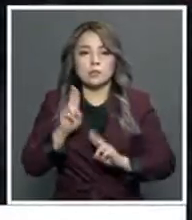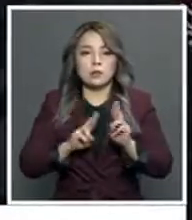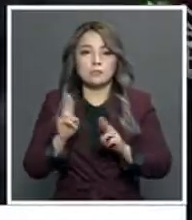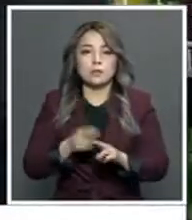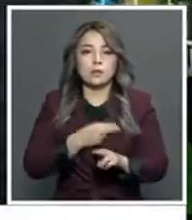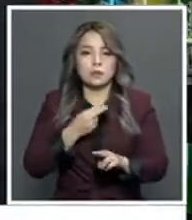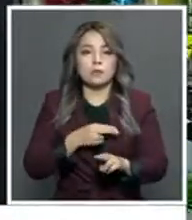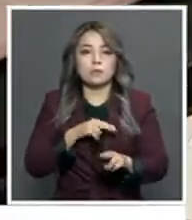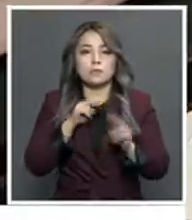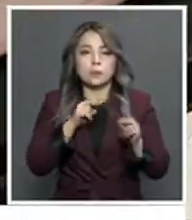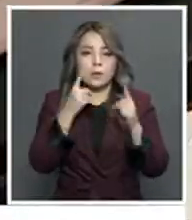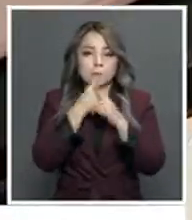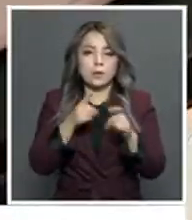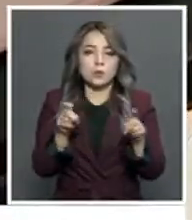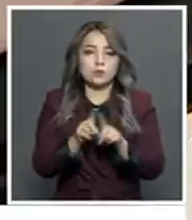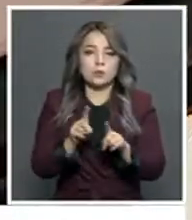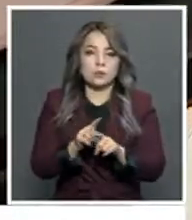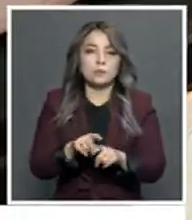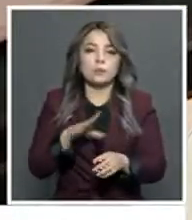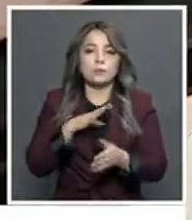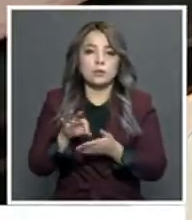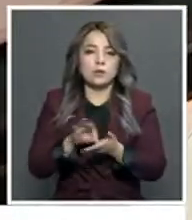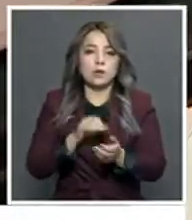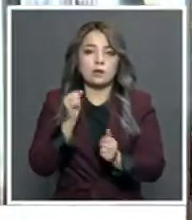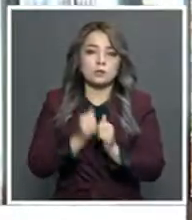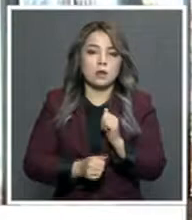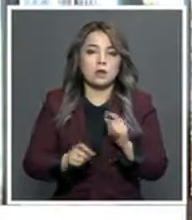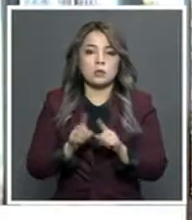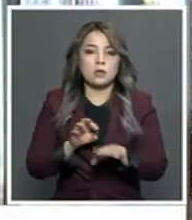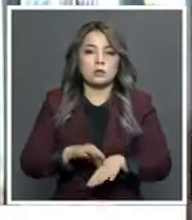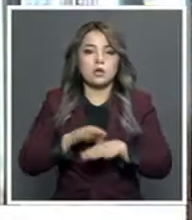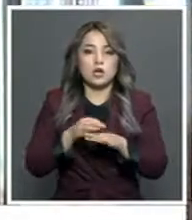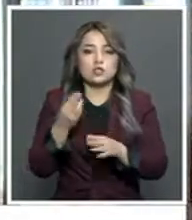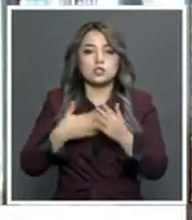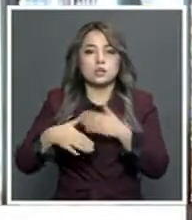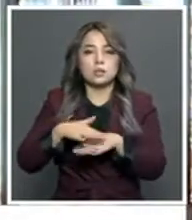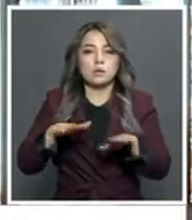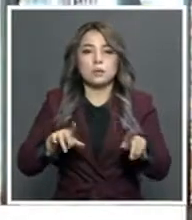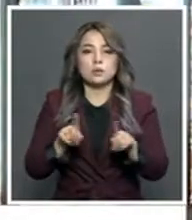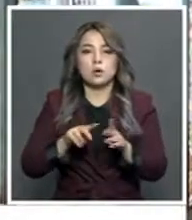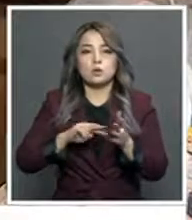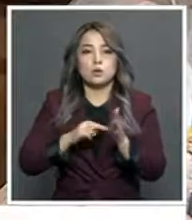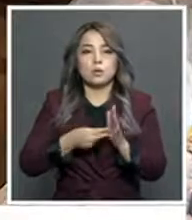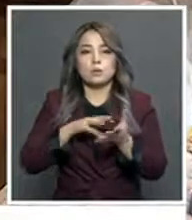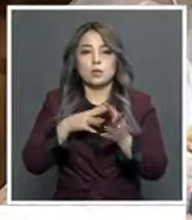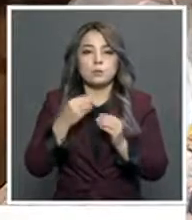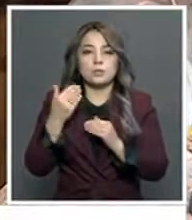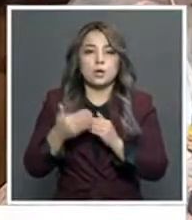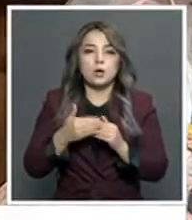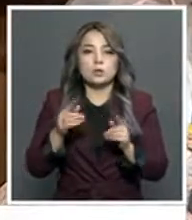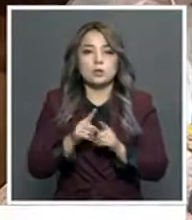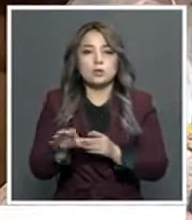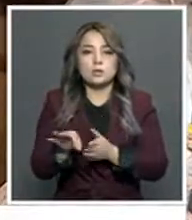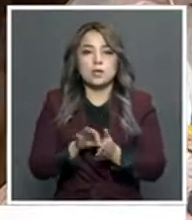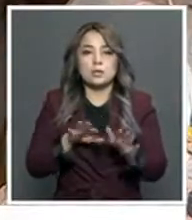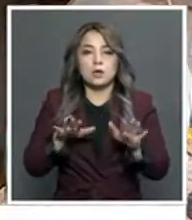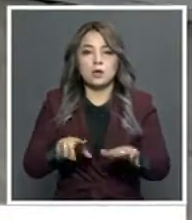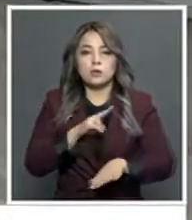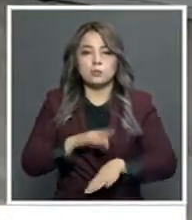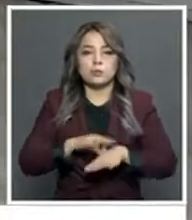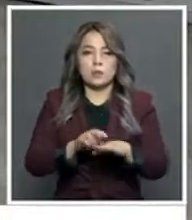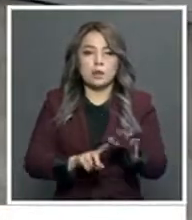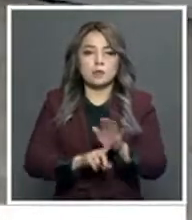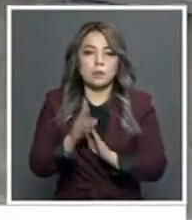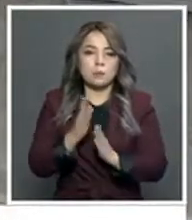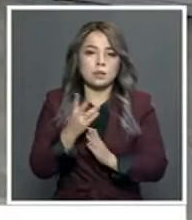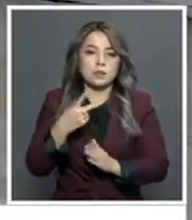ескерусіз қалмас үшін күнделікті рейд жүргізілуде. Ал Шығыс адалдық алаңы жобалық кеңсесі таяуда жедел желіні іске қосты.